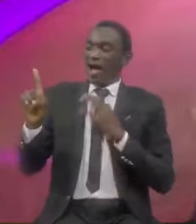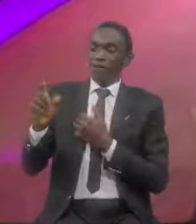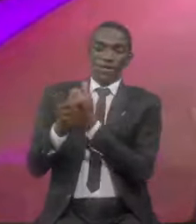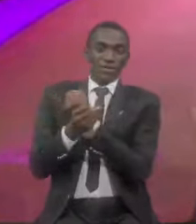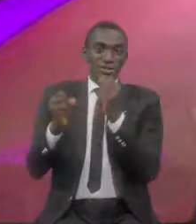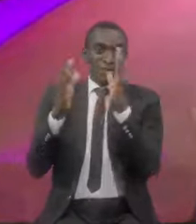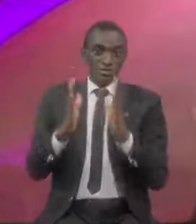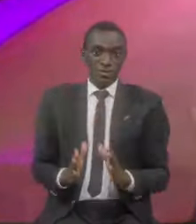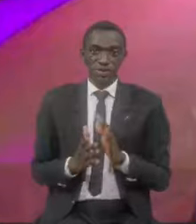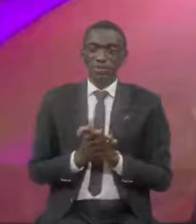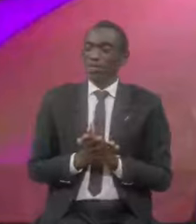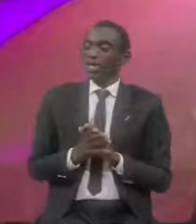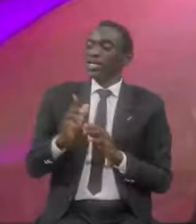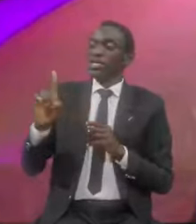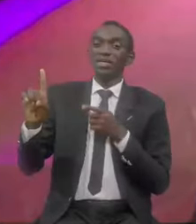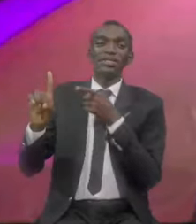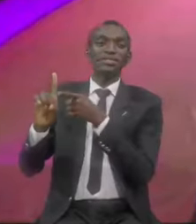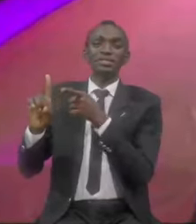Sauveur,